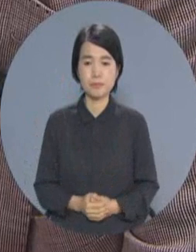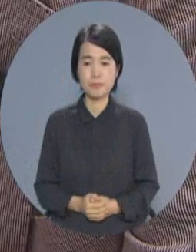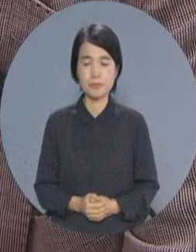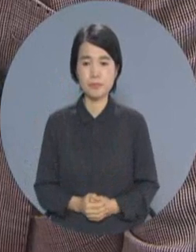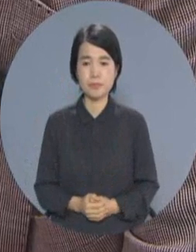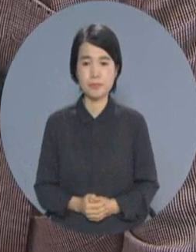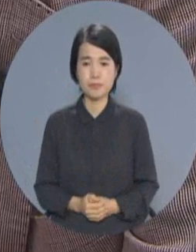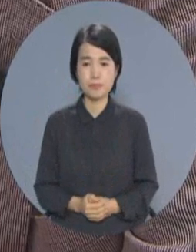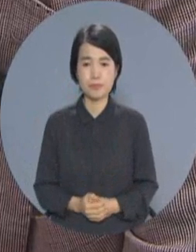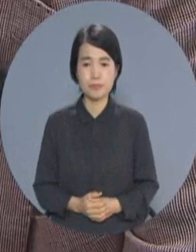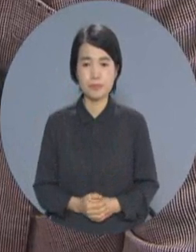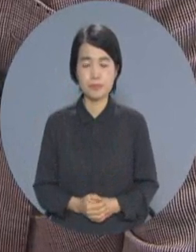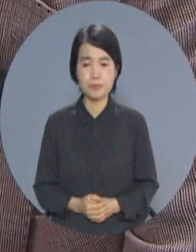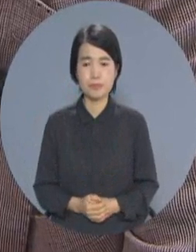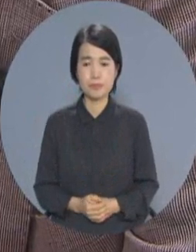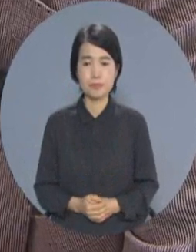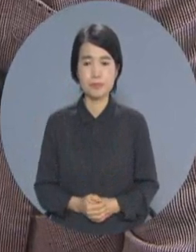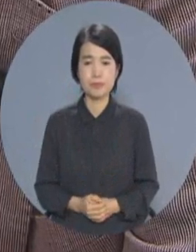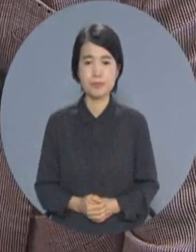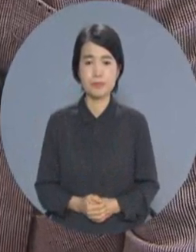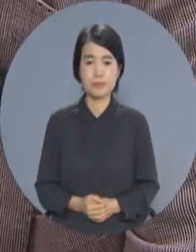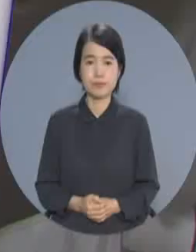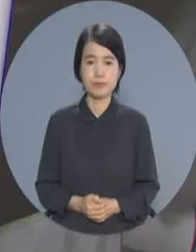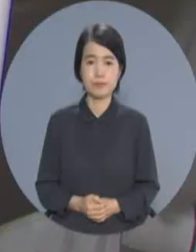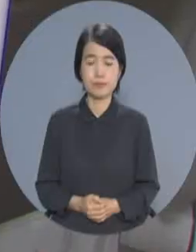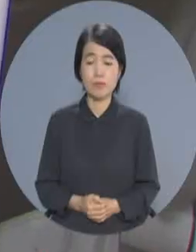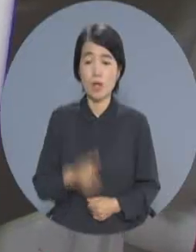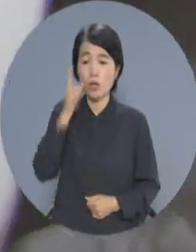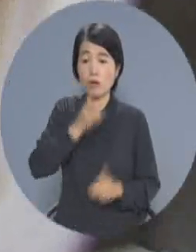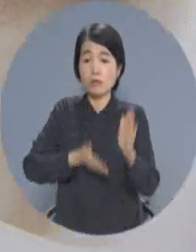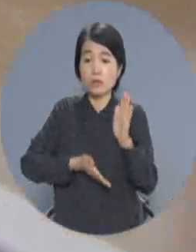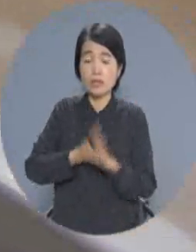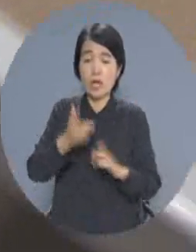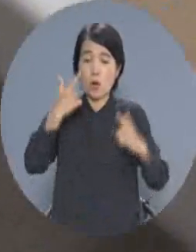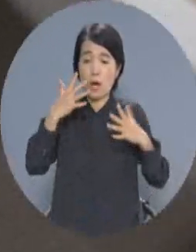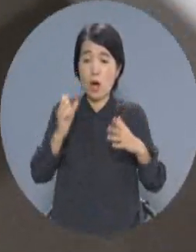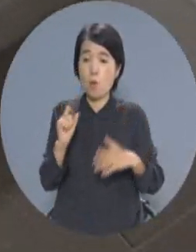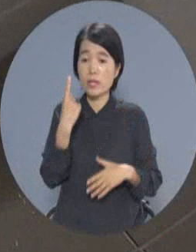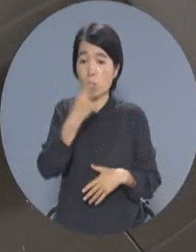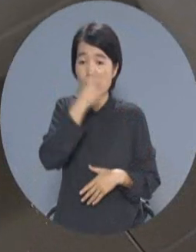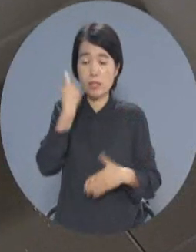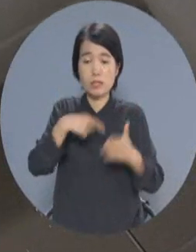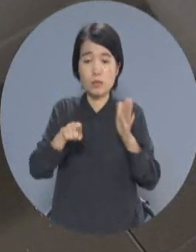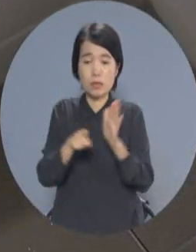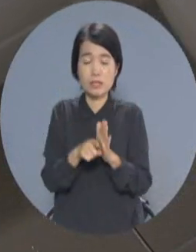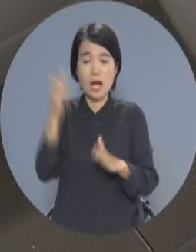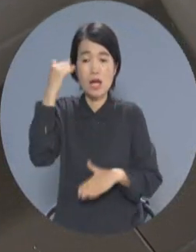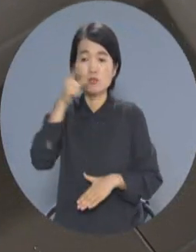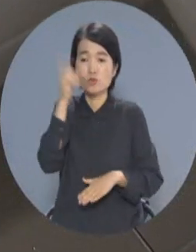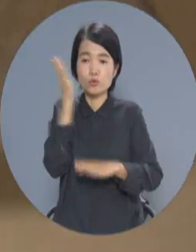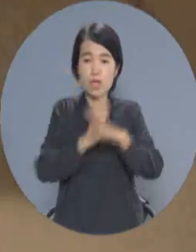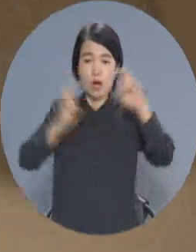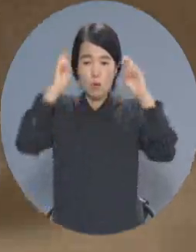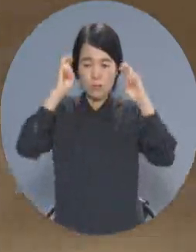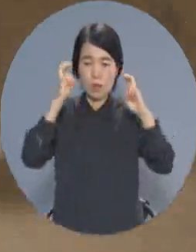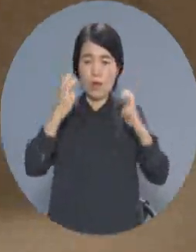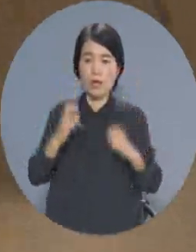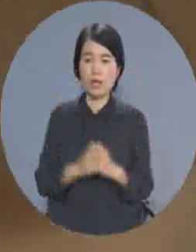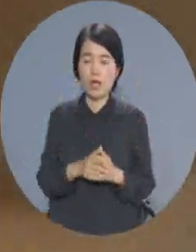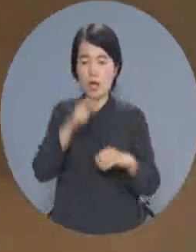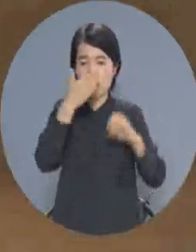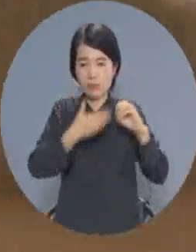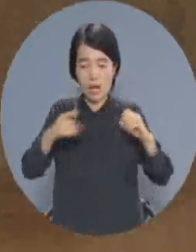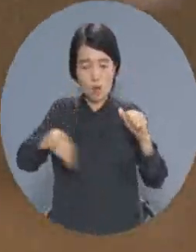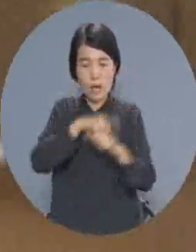민원이 들어오는지 또 좀 확인해서. 여수시는 정확한 원인 파악을 위해 한국수자원공사와